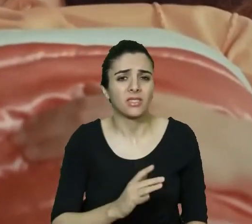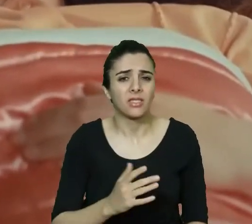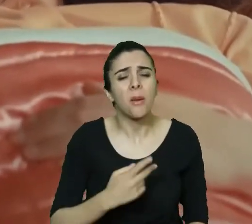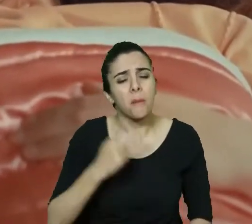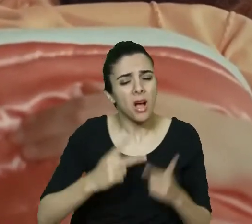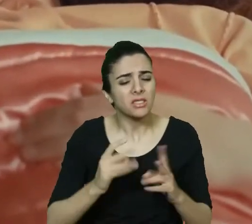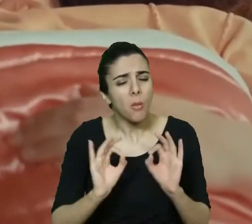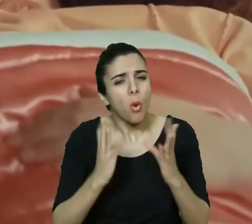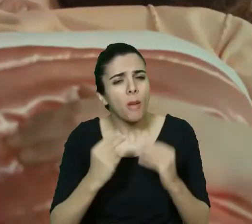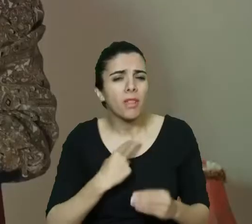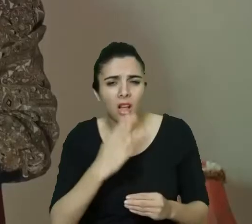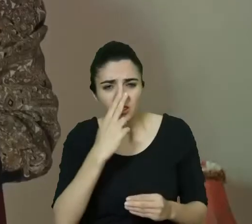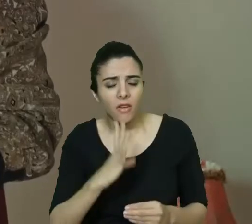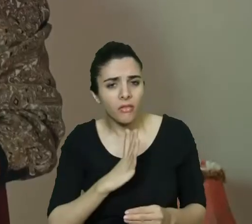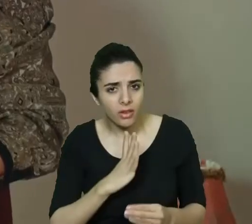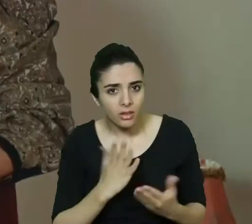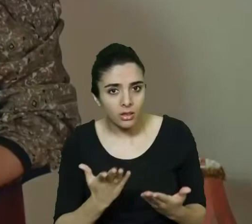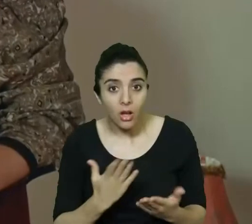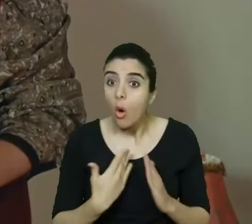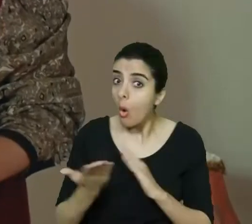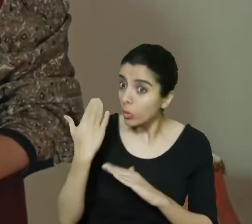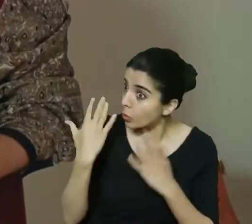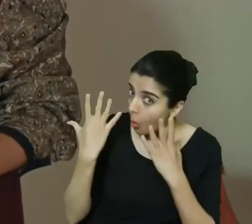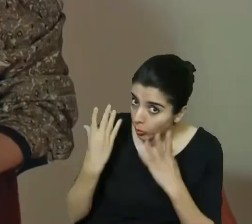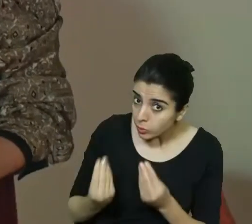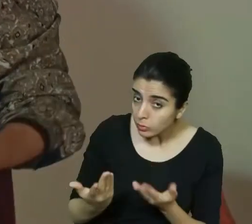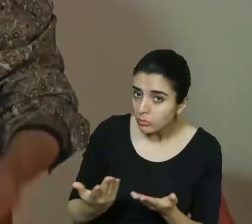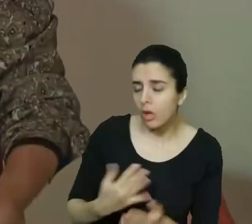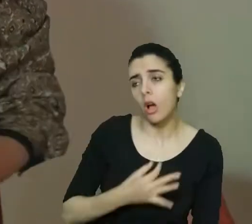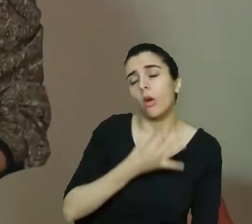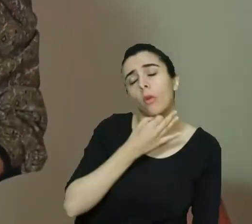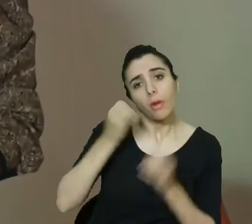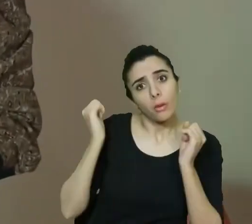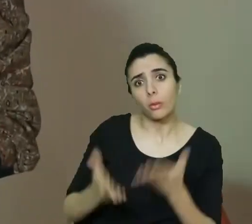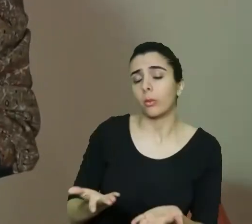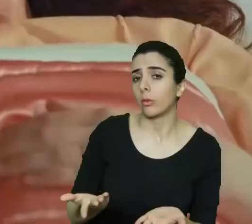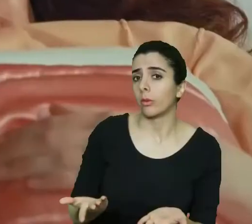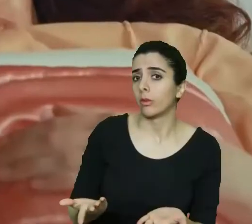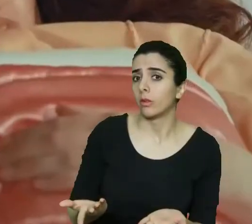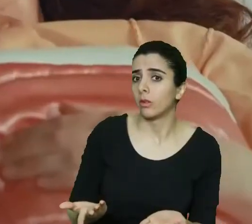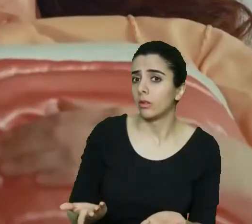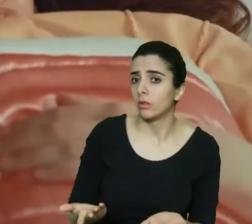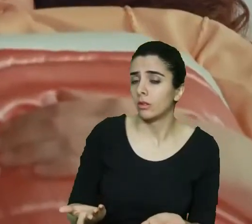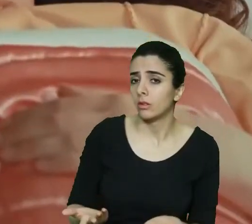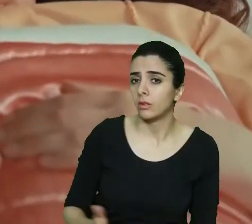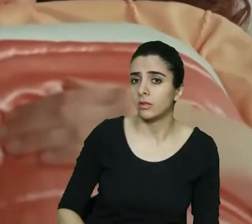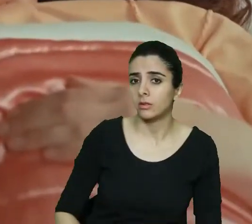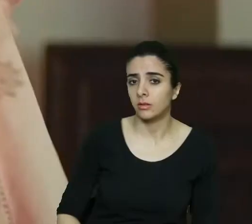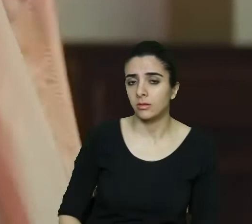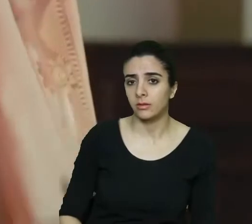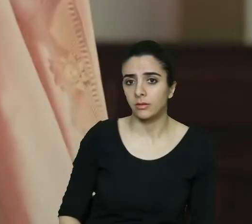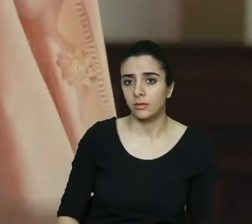Arada oluyor zaten, ben alışkınım. Ha daha önce oldu yani. E aşk olsun Naciye'm. Başını ovuşturdu.